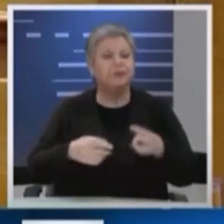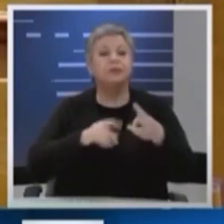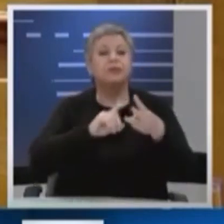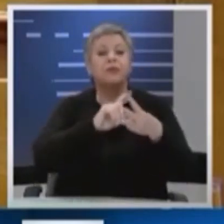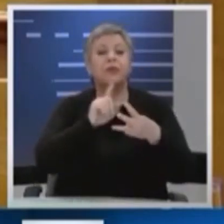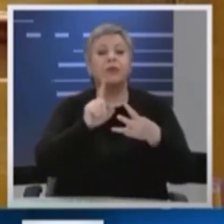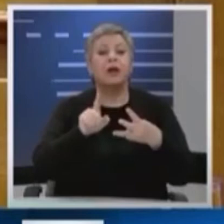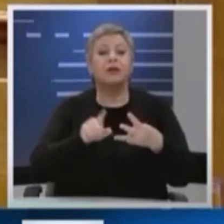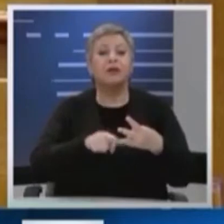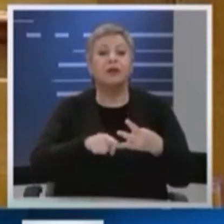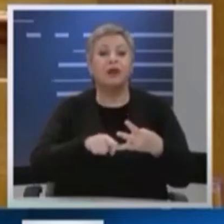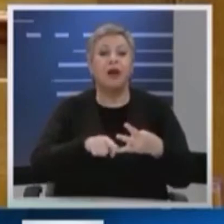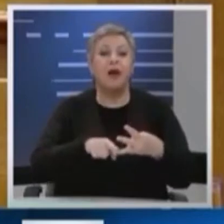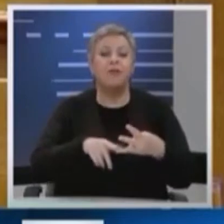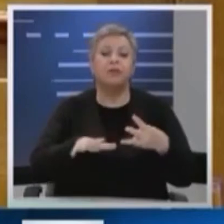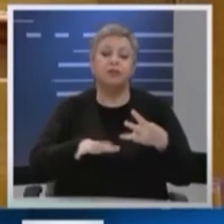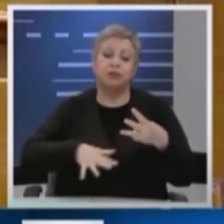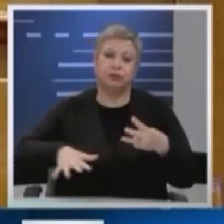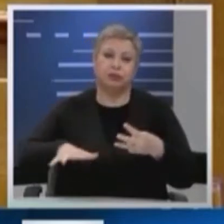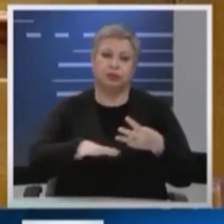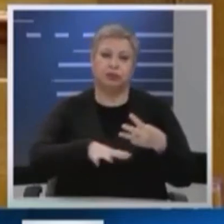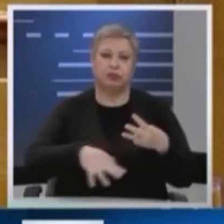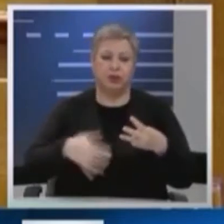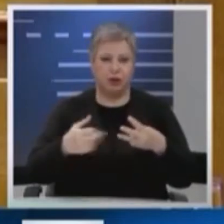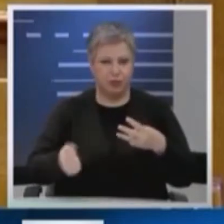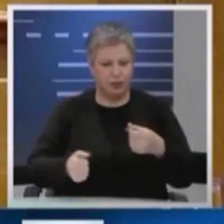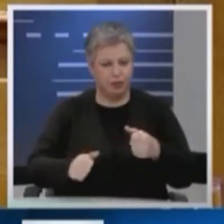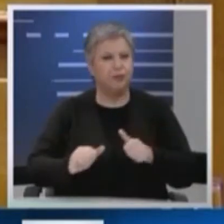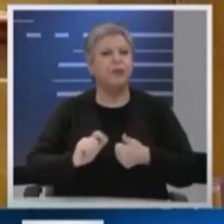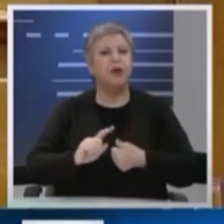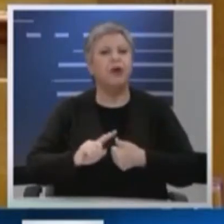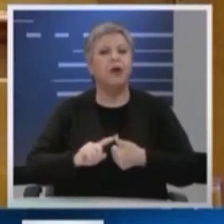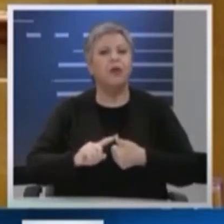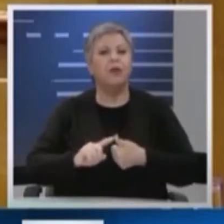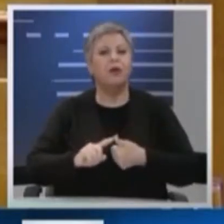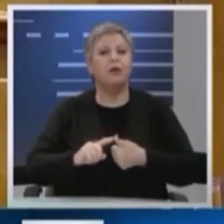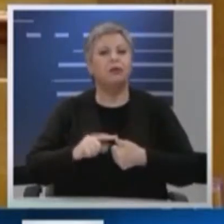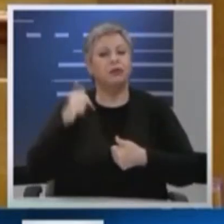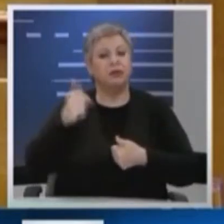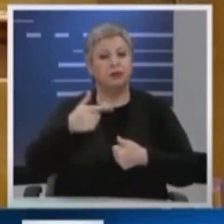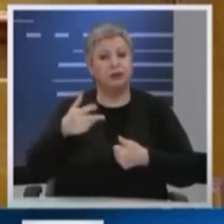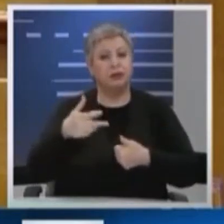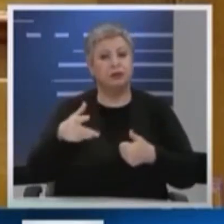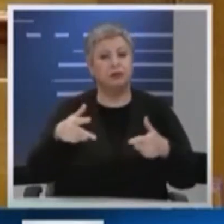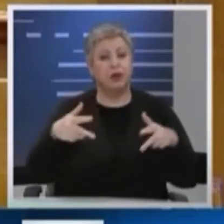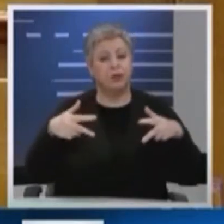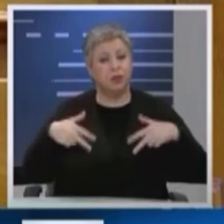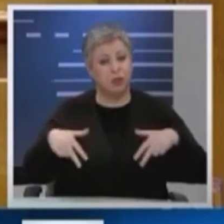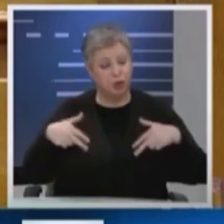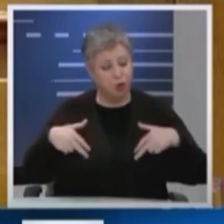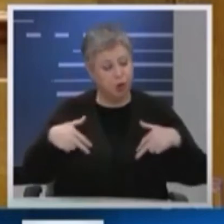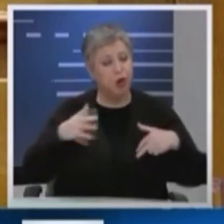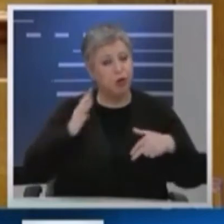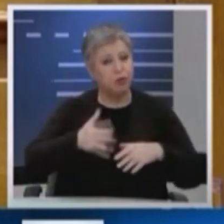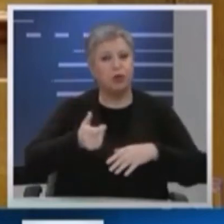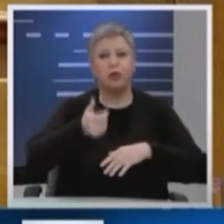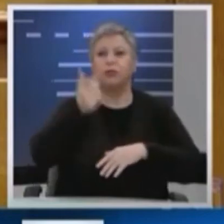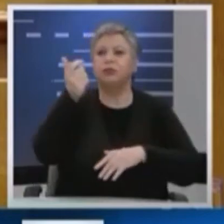πράγματα, τρεις απαρέγκλητες προϋποθέσεις. Η πρώτη, ότι η χώρα βγαίνει με ασφαλή βήματα στις